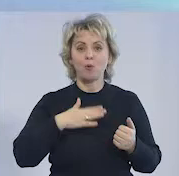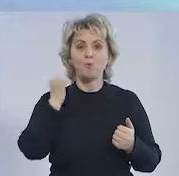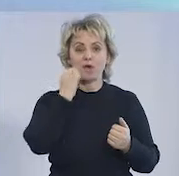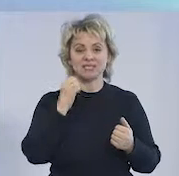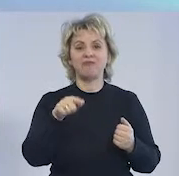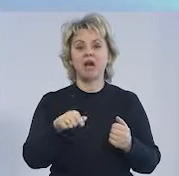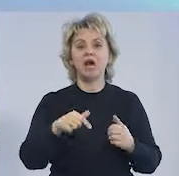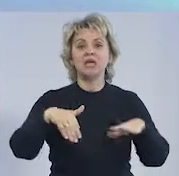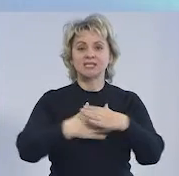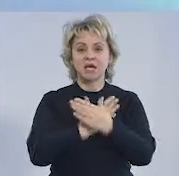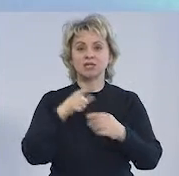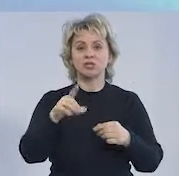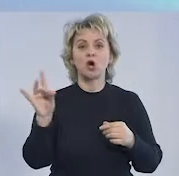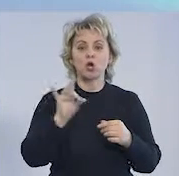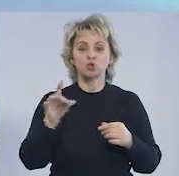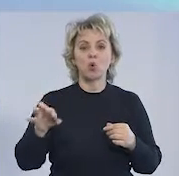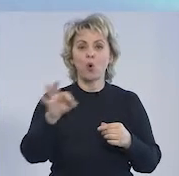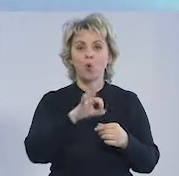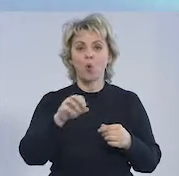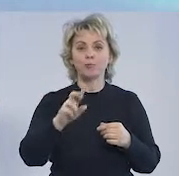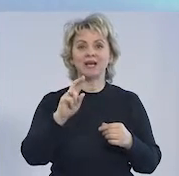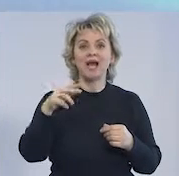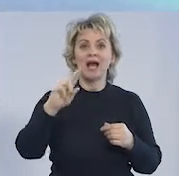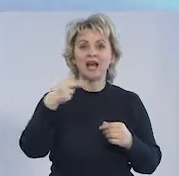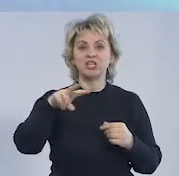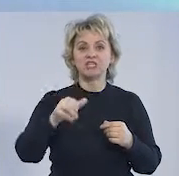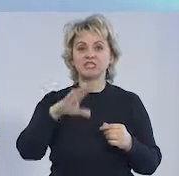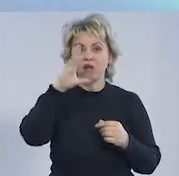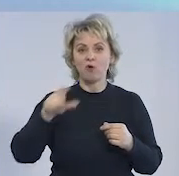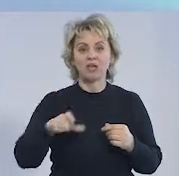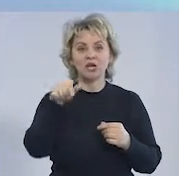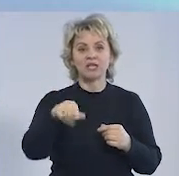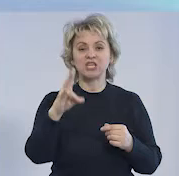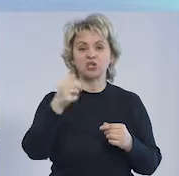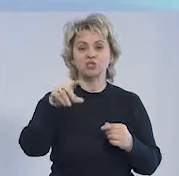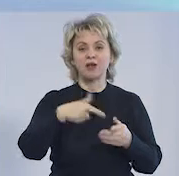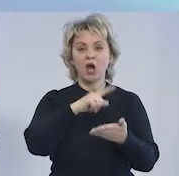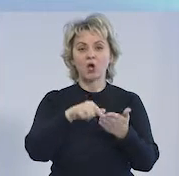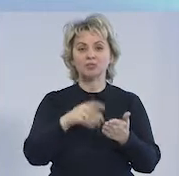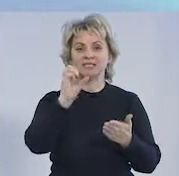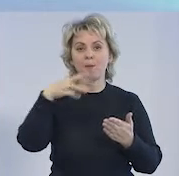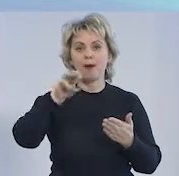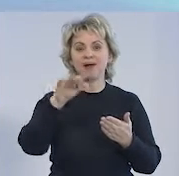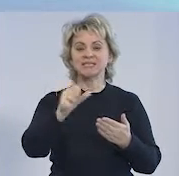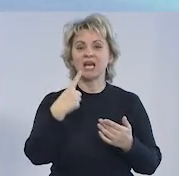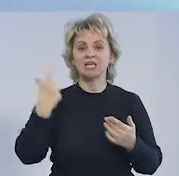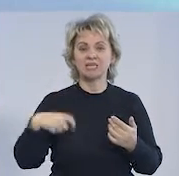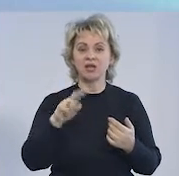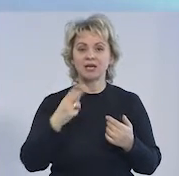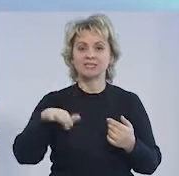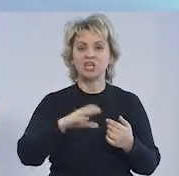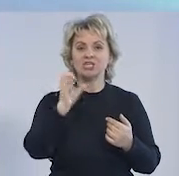Москва, Санкт-Петербург, Ростов, Ростовская область, Калининградская область, Волгоградская область, Нижегородская область, Самарская, Краснодарский